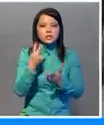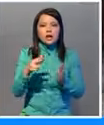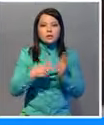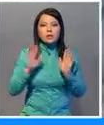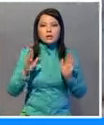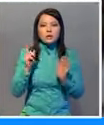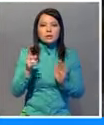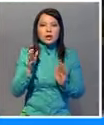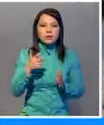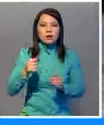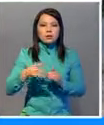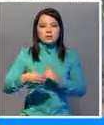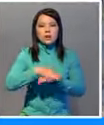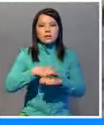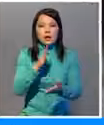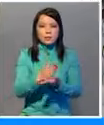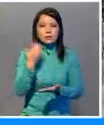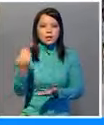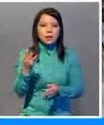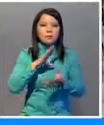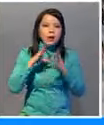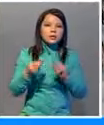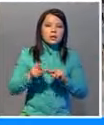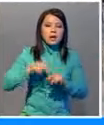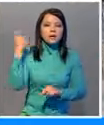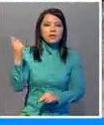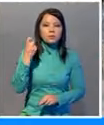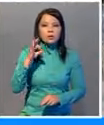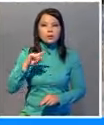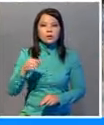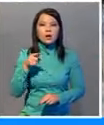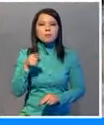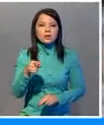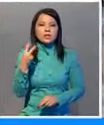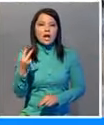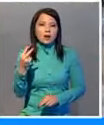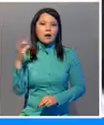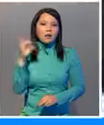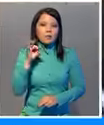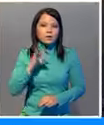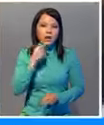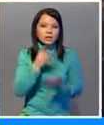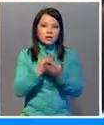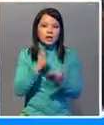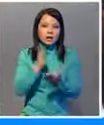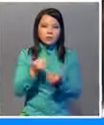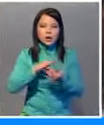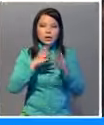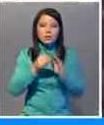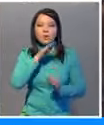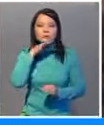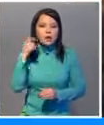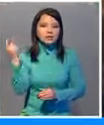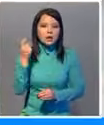ғана 1,5 мың гектардан асатын жер бар. Яғни барлық фермалардың 0,2% ғана. Сондықтан бұл тұрғыда көп